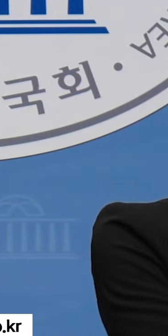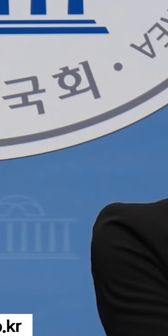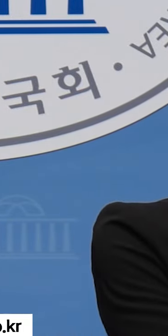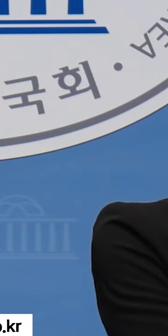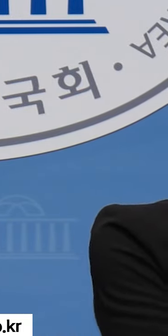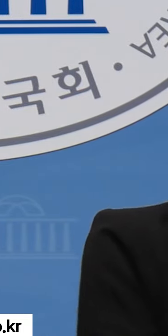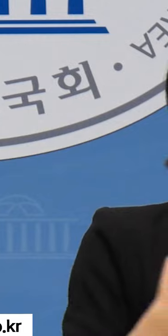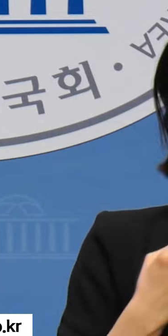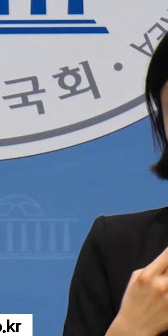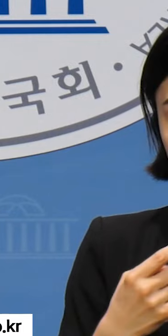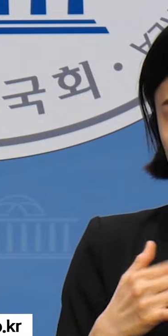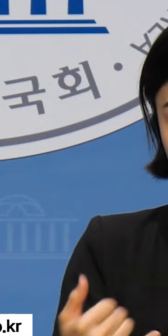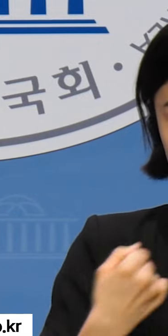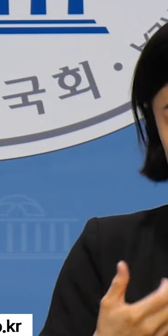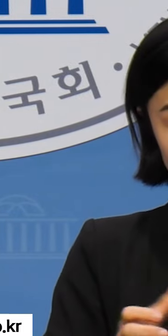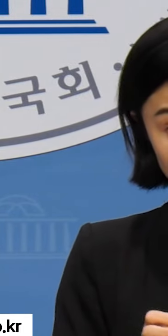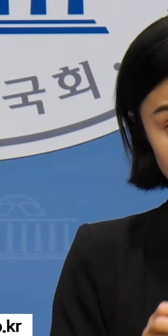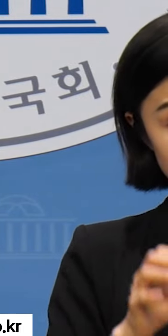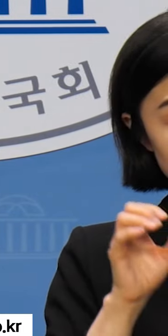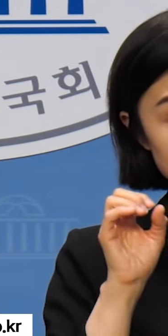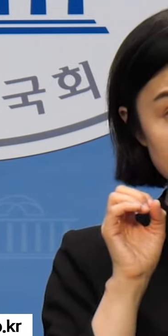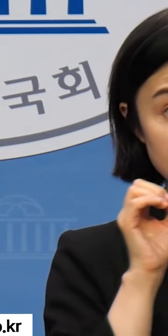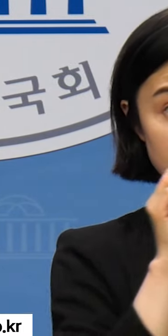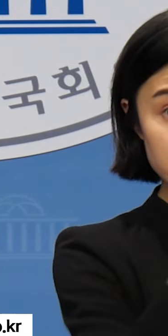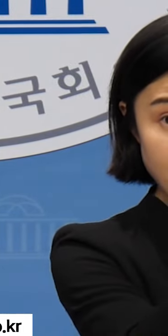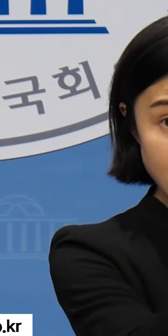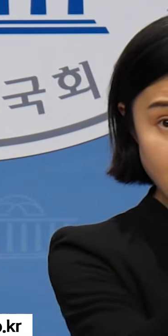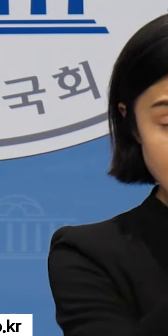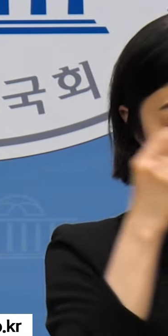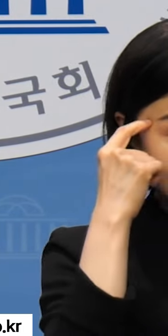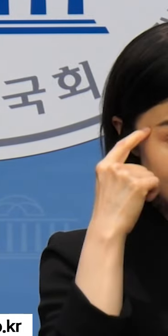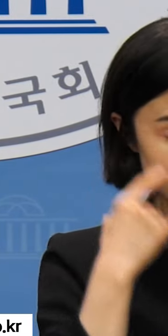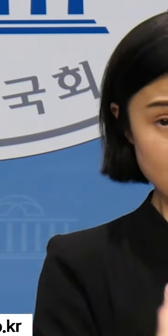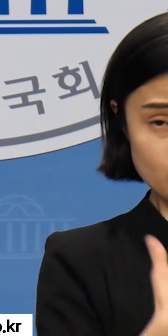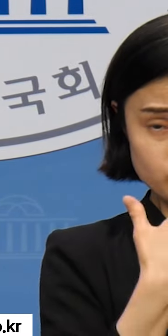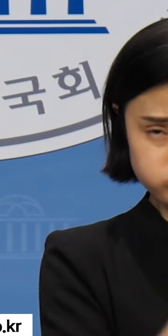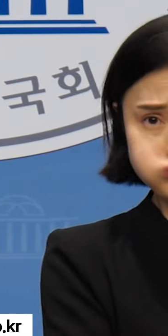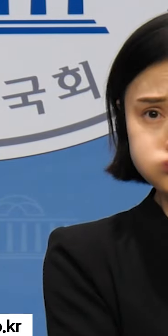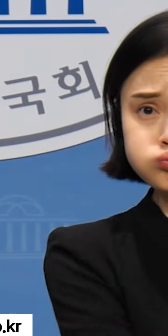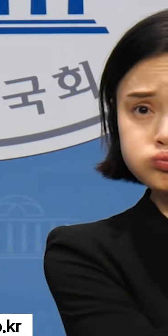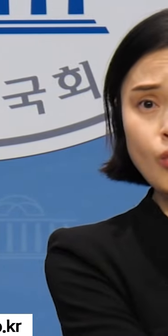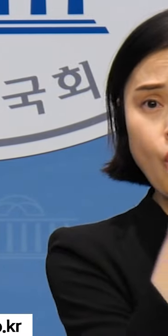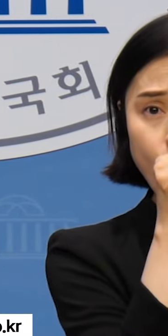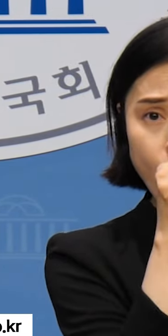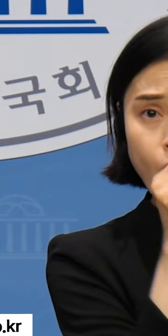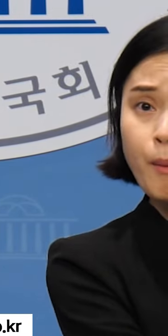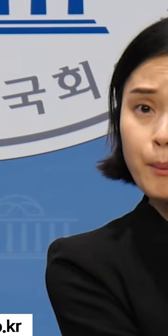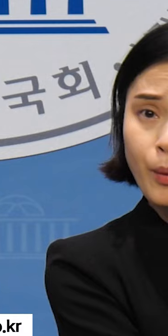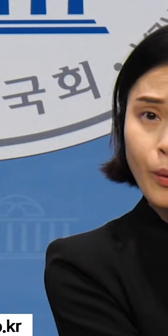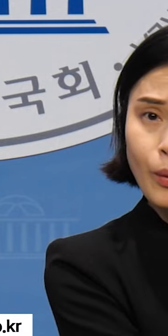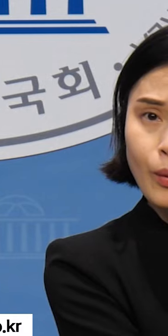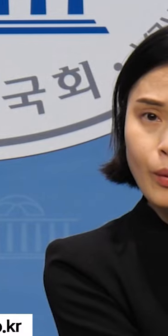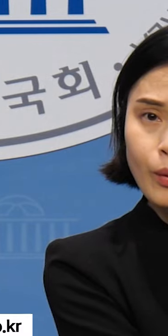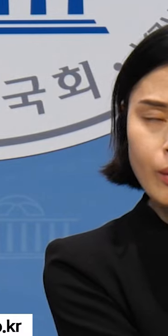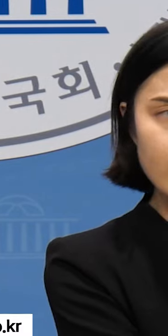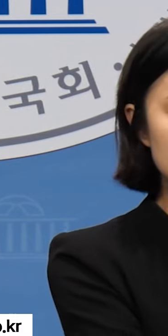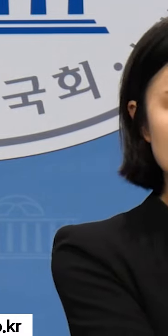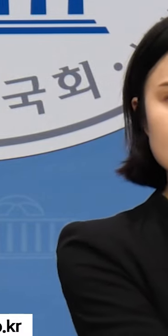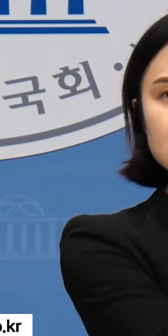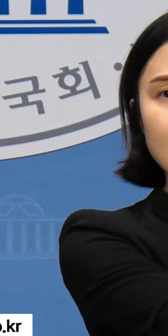지적하고 싶었던 대목입니다. 어제 상임위는 사적 이해관계, 윤리적 문제로 끌어넘쳤습니다.